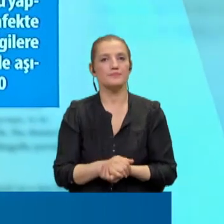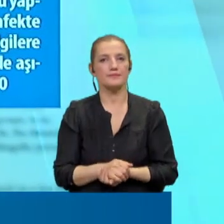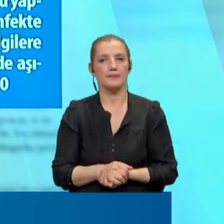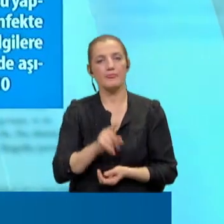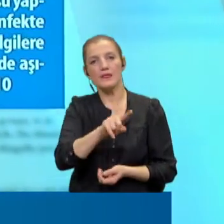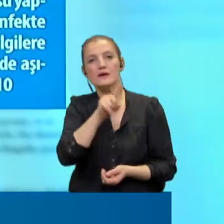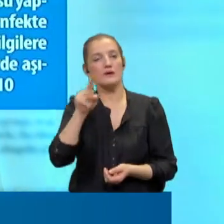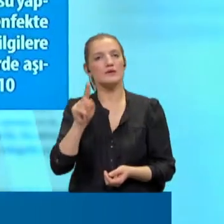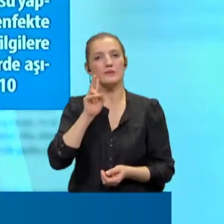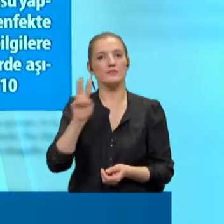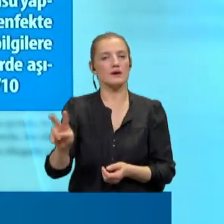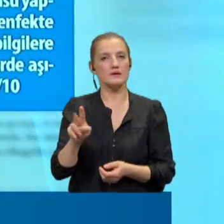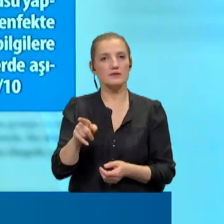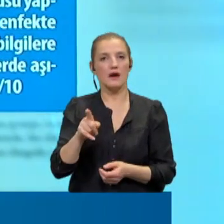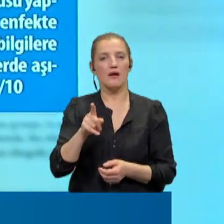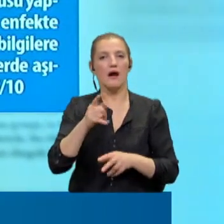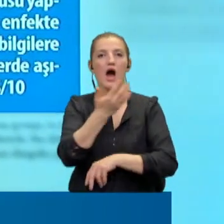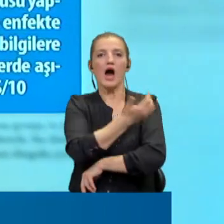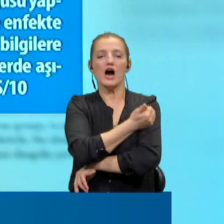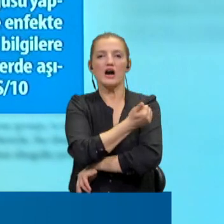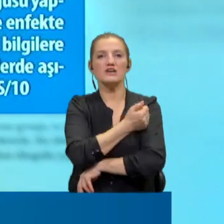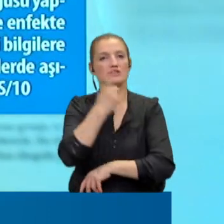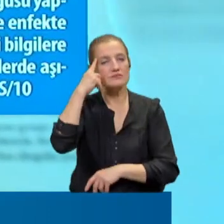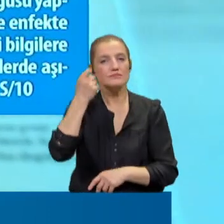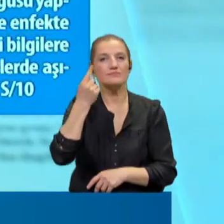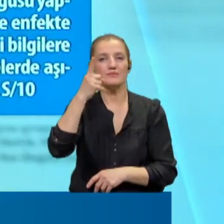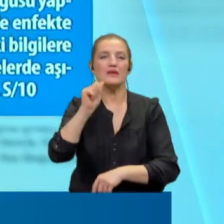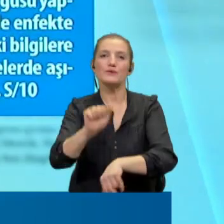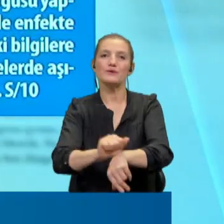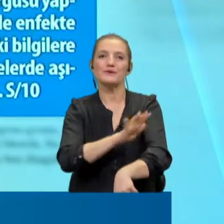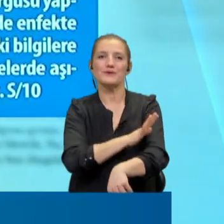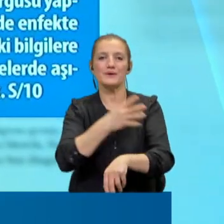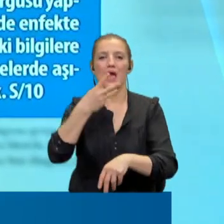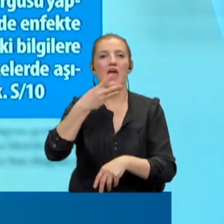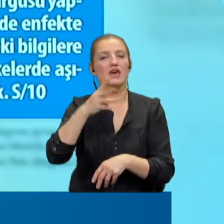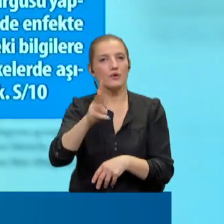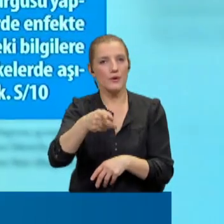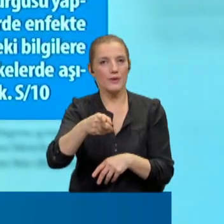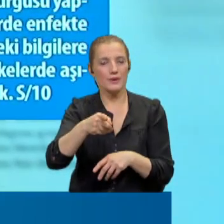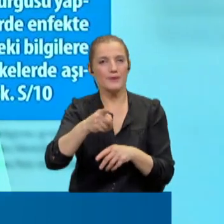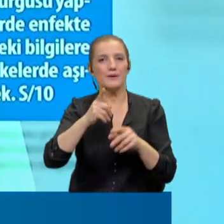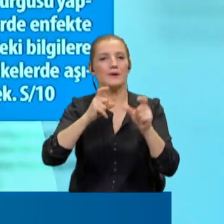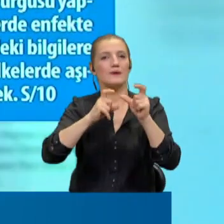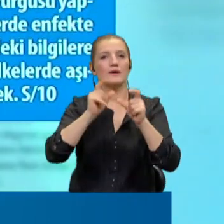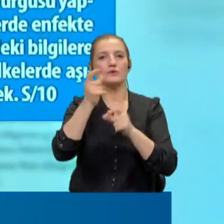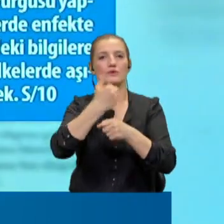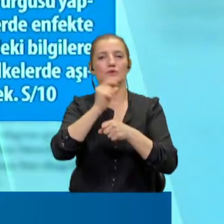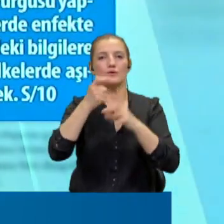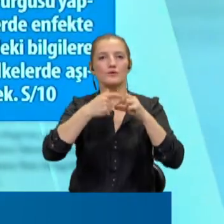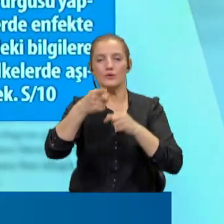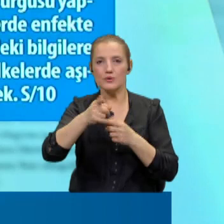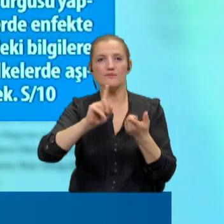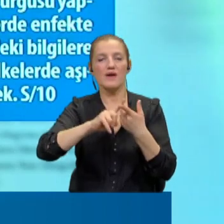yan tarafına baktığınızda aşının mucitleri ne bir gurur daha Euro'ya türeci ve Şahin fotoğrafı